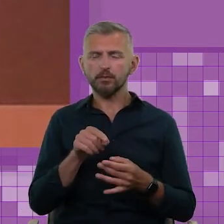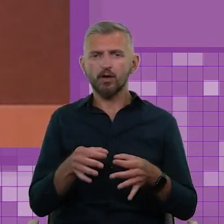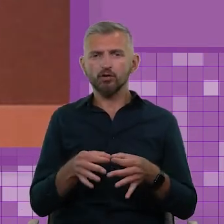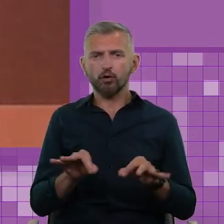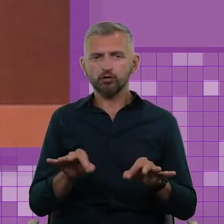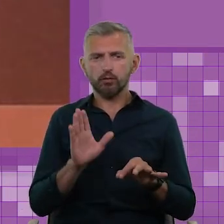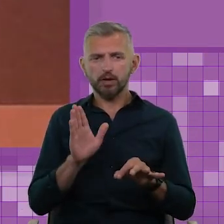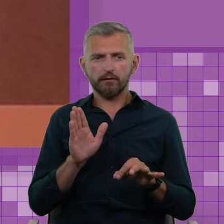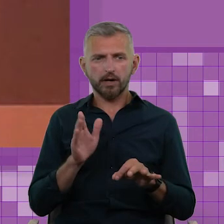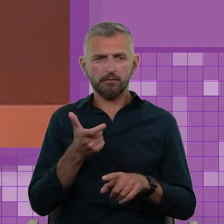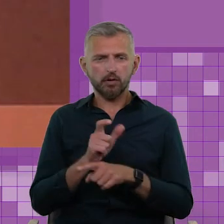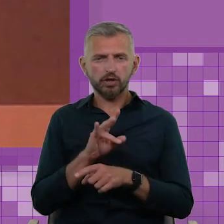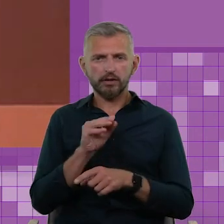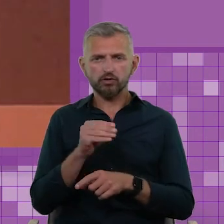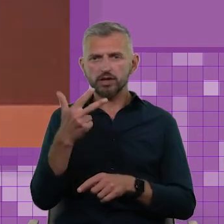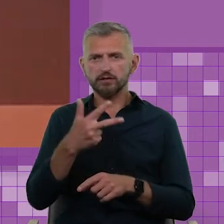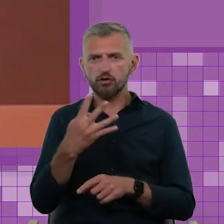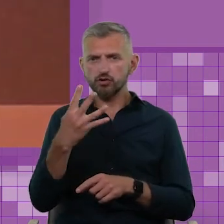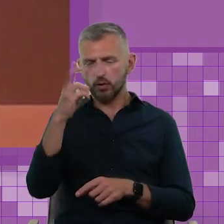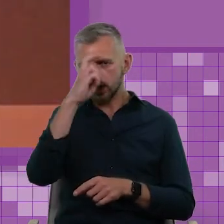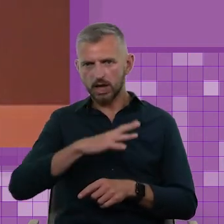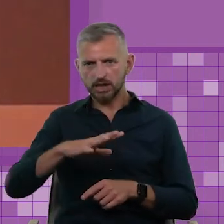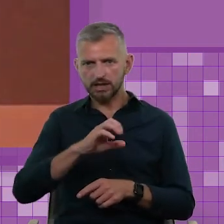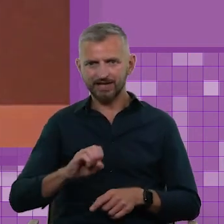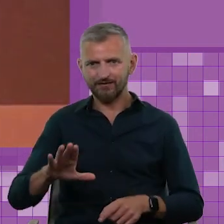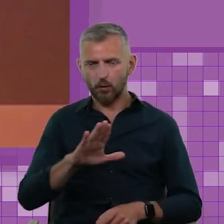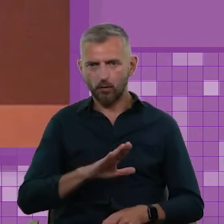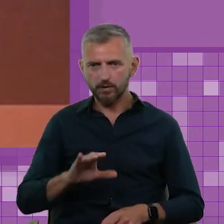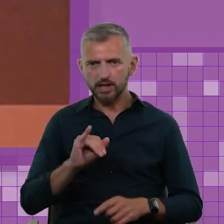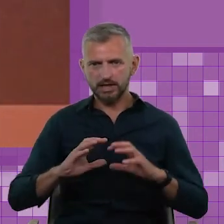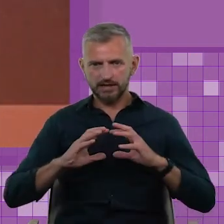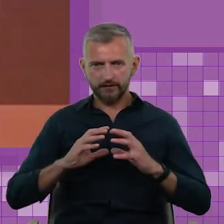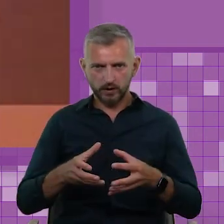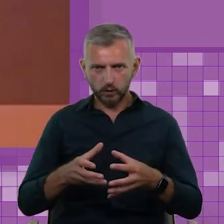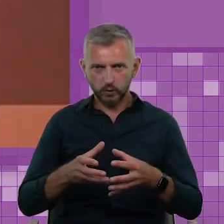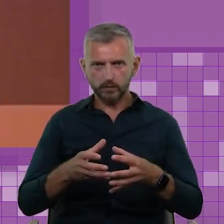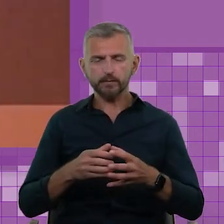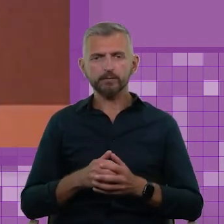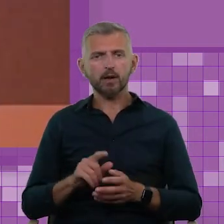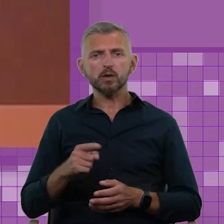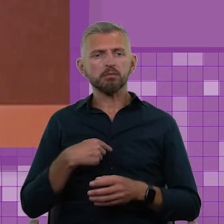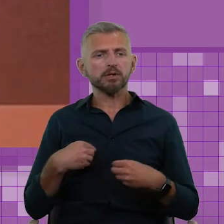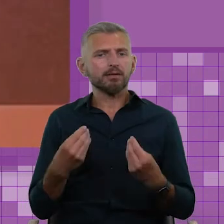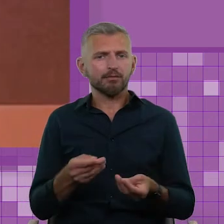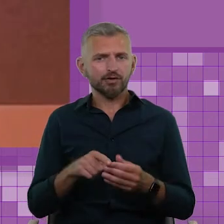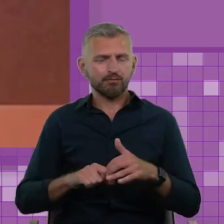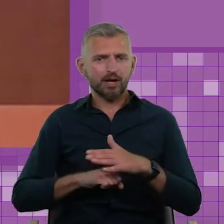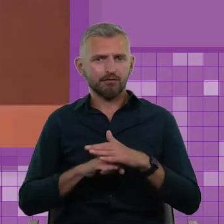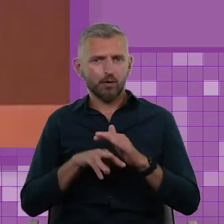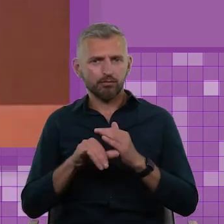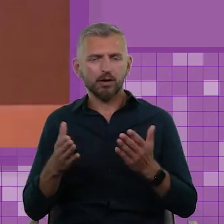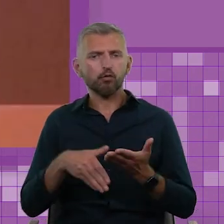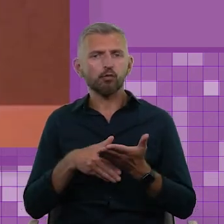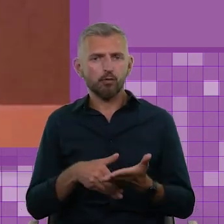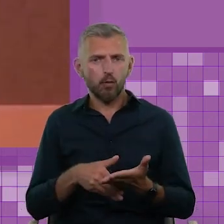доступна в більше ніж 34 країнах Європи та світу. Що ми надаємо на цій платформі, яку